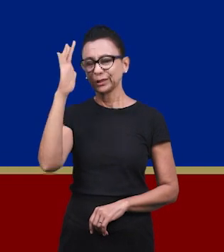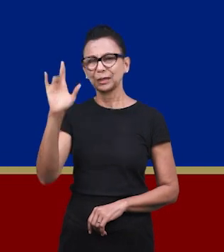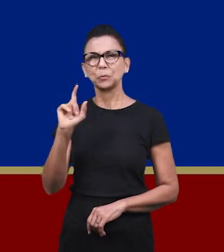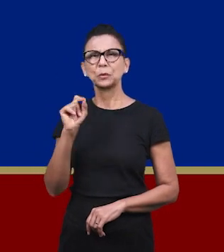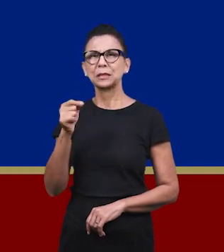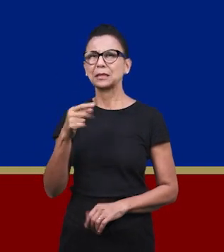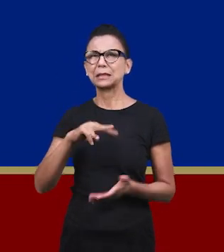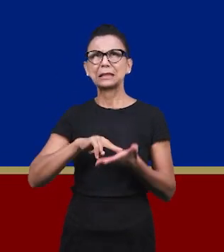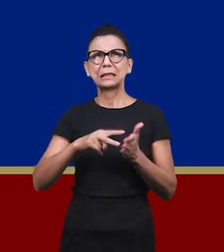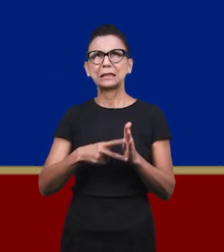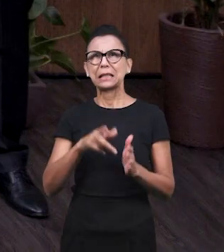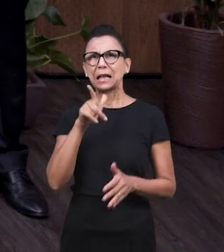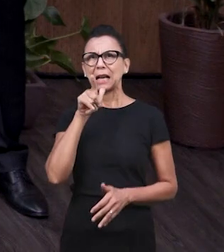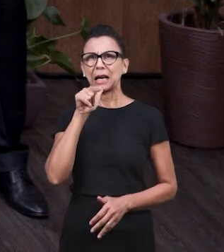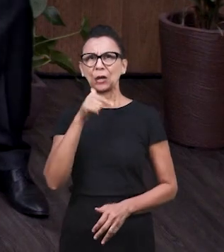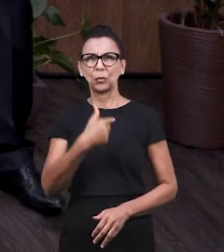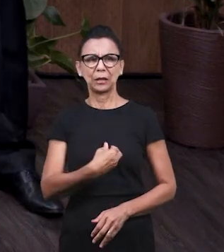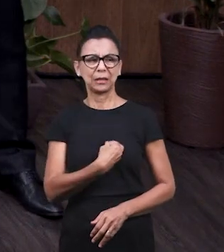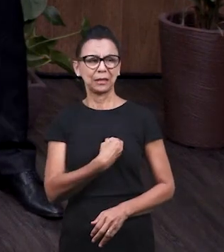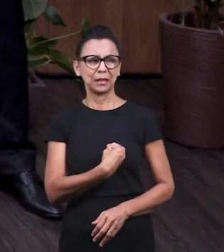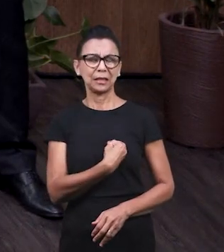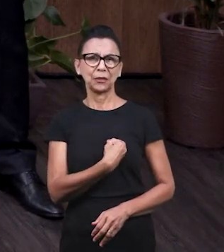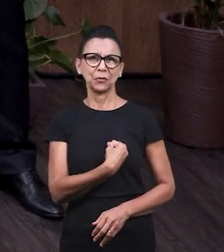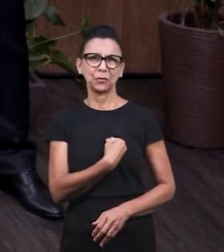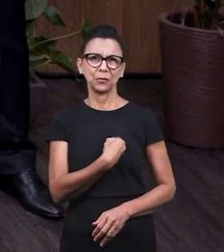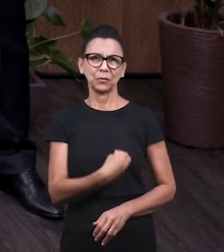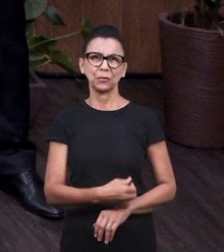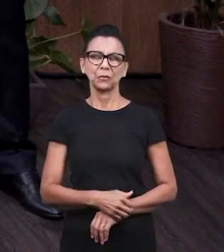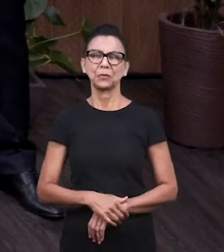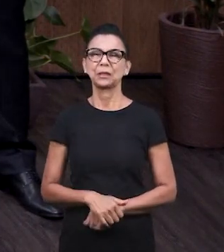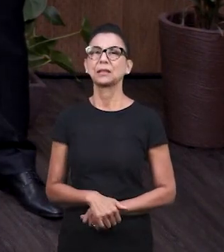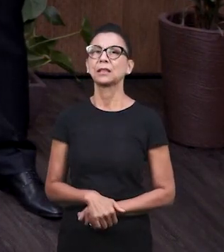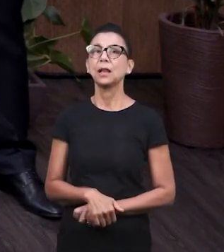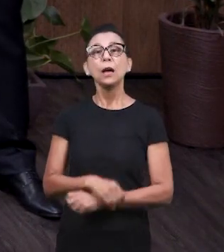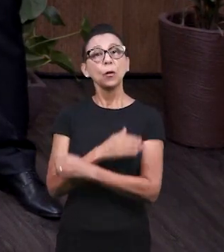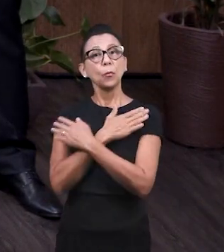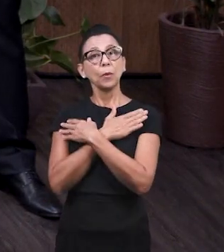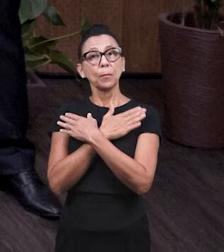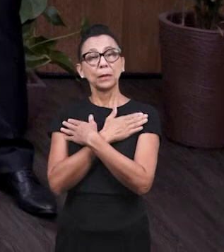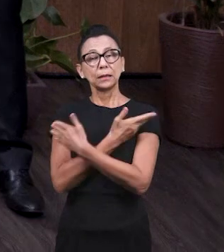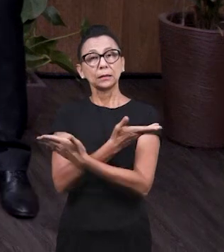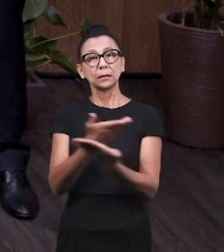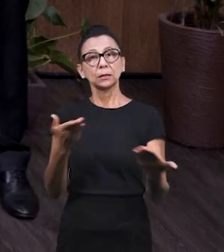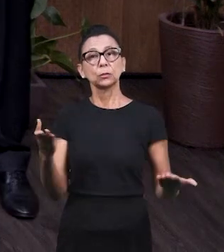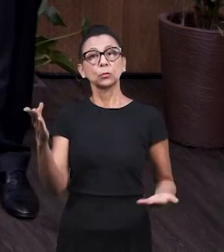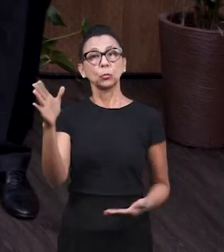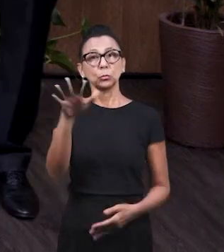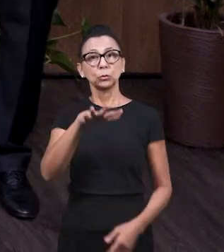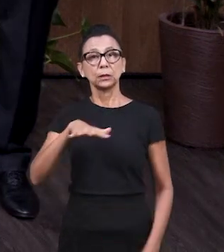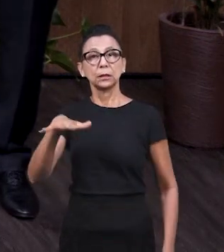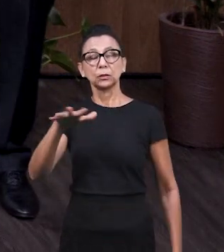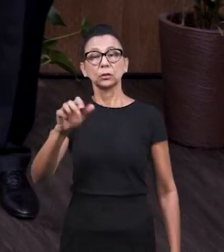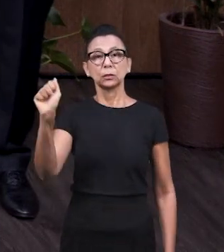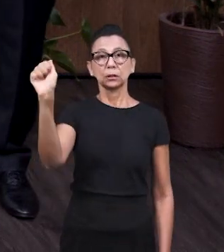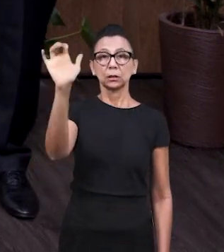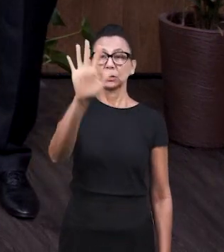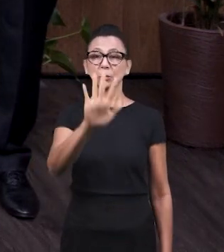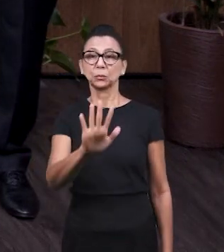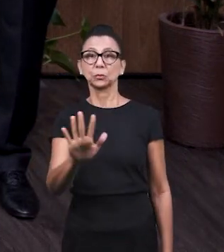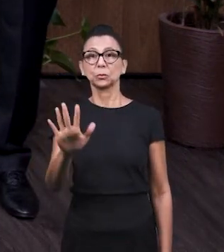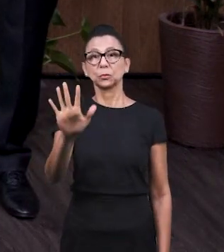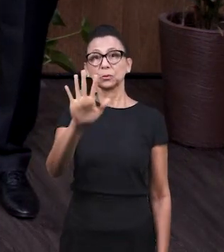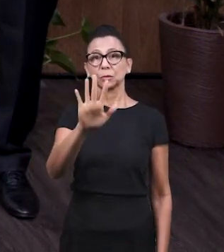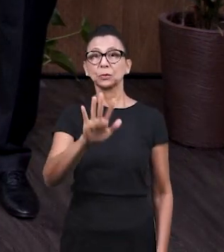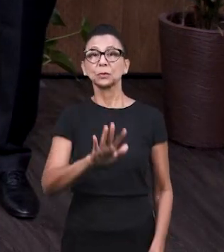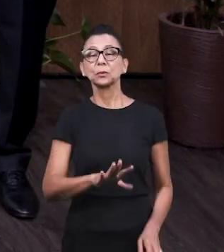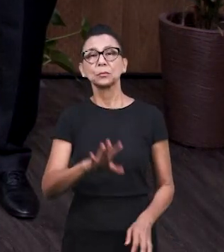Loué soit le Seigneur. Donc, une salutation à nos frères et sœurs de l'Europe, spécialement dans tout le monde, les